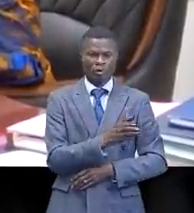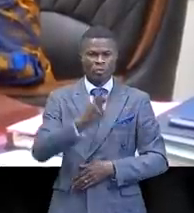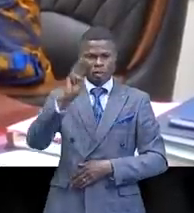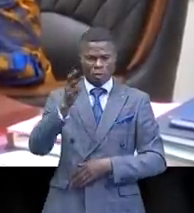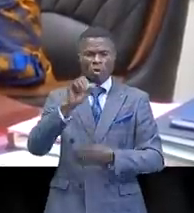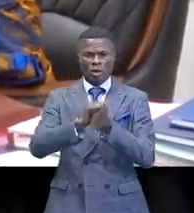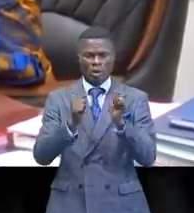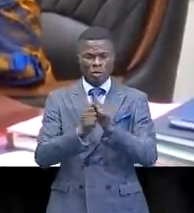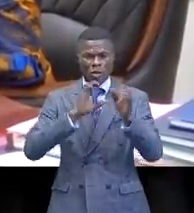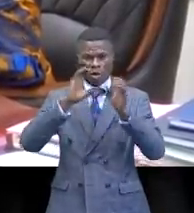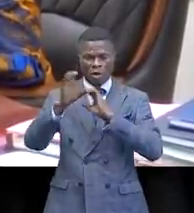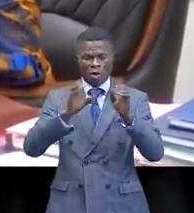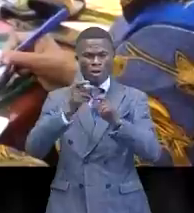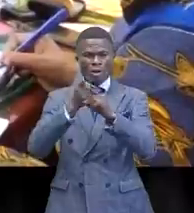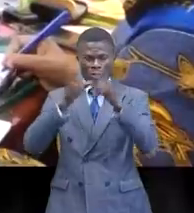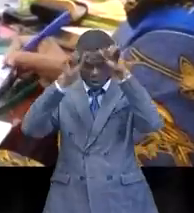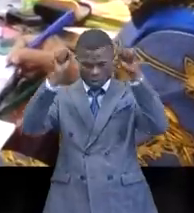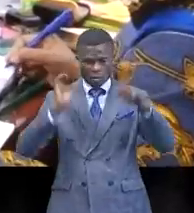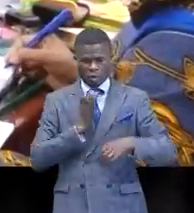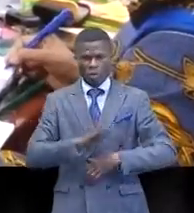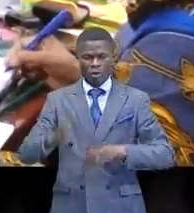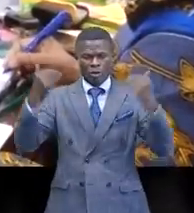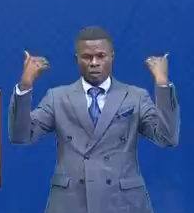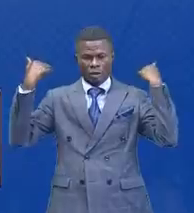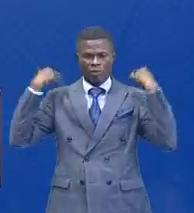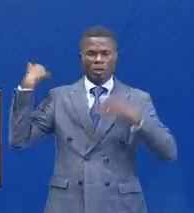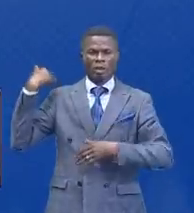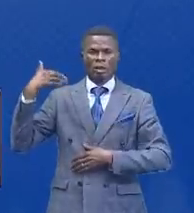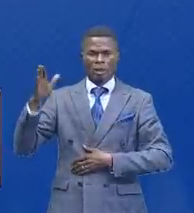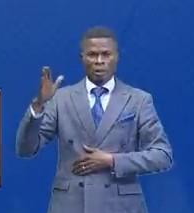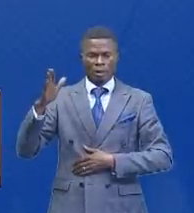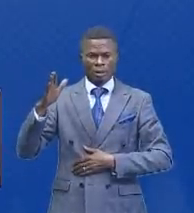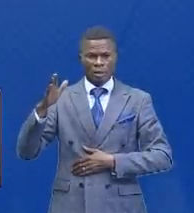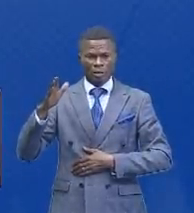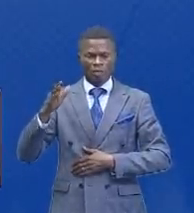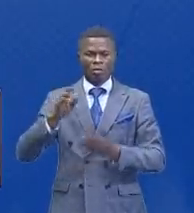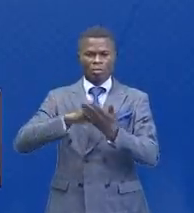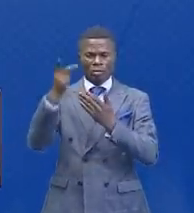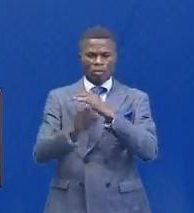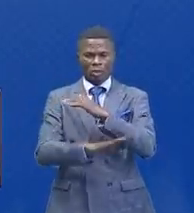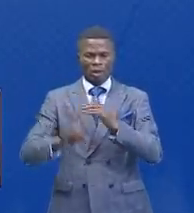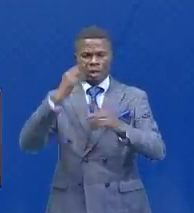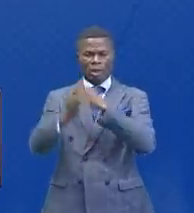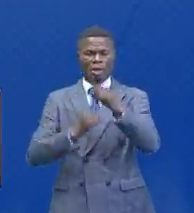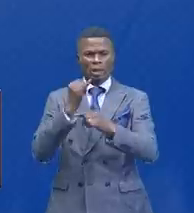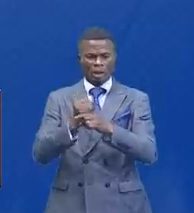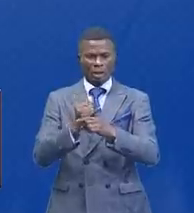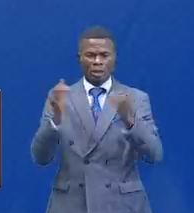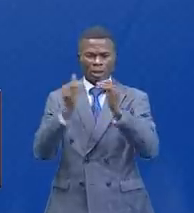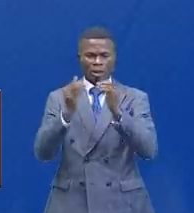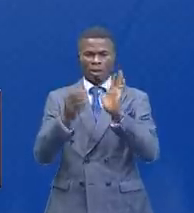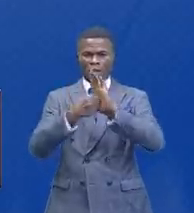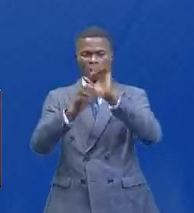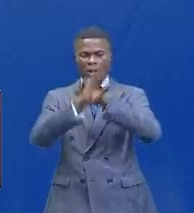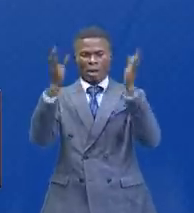Troisième point de la communication du président de la République, chef de l'État, du dernier classement international relatif à la